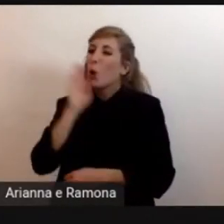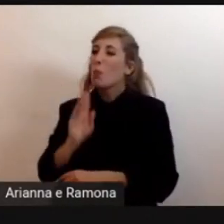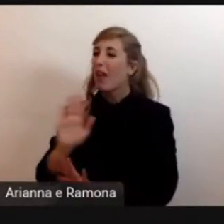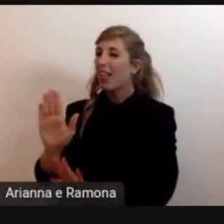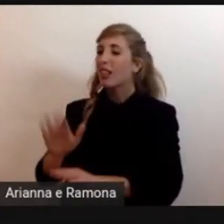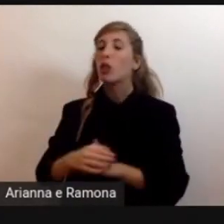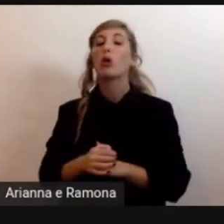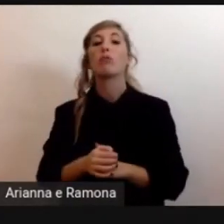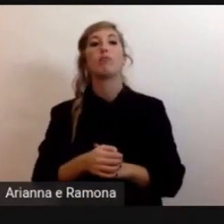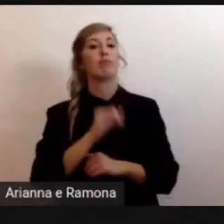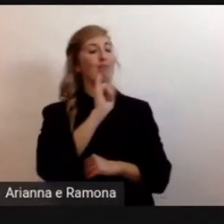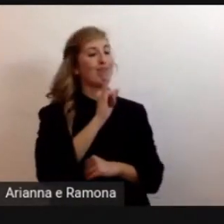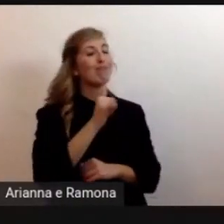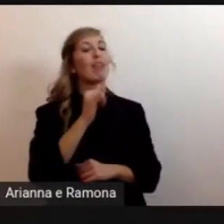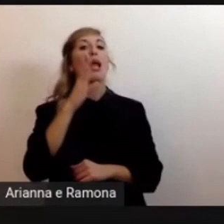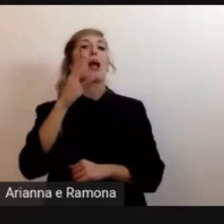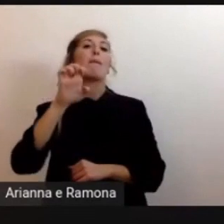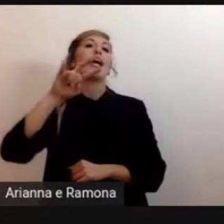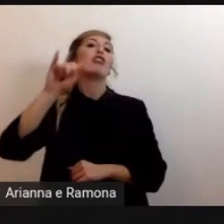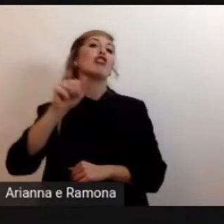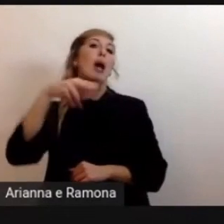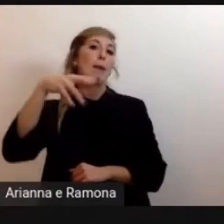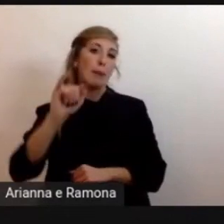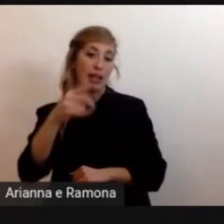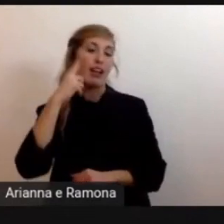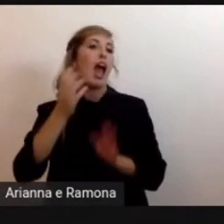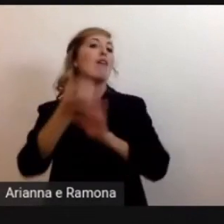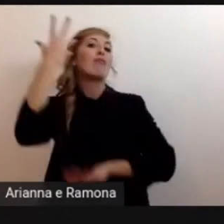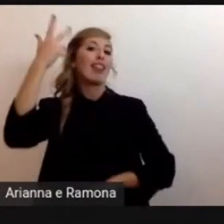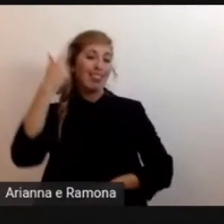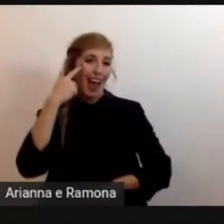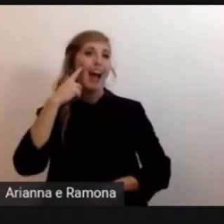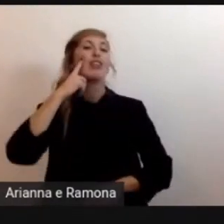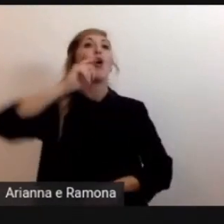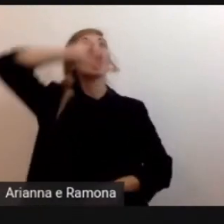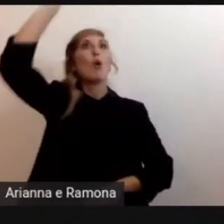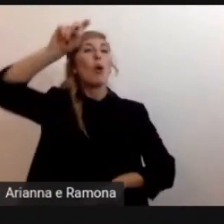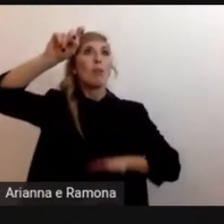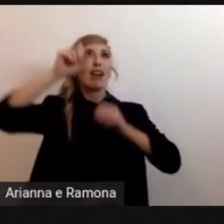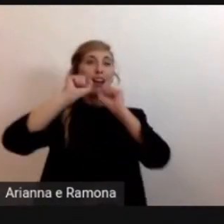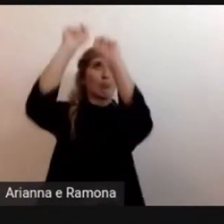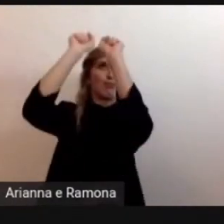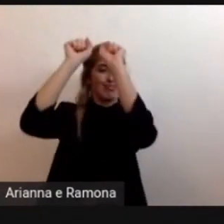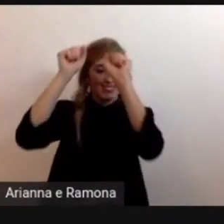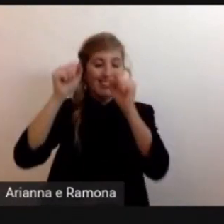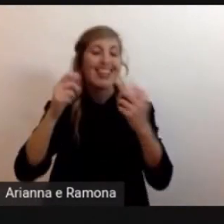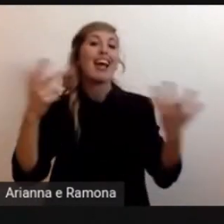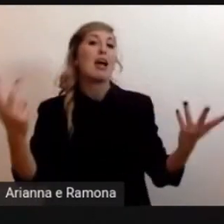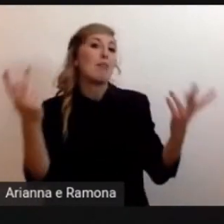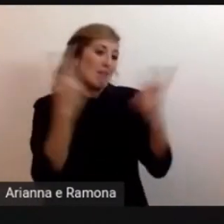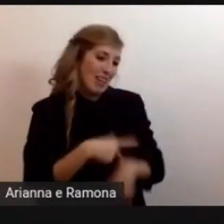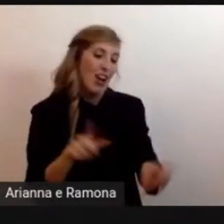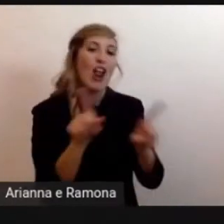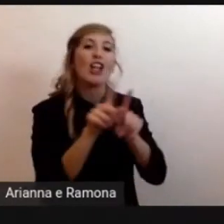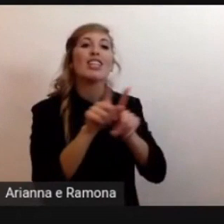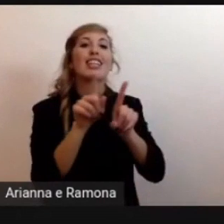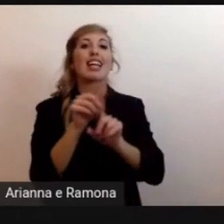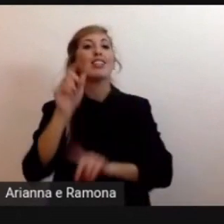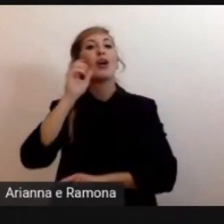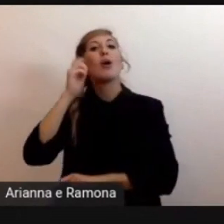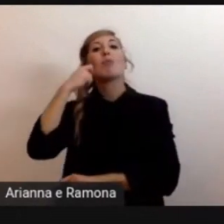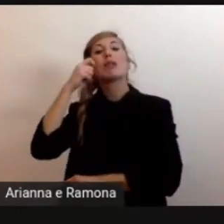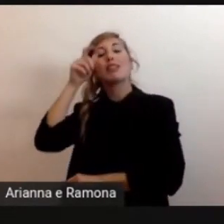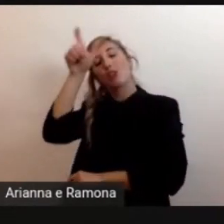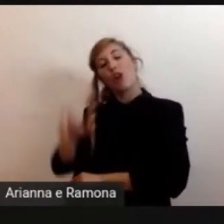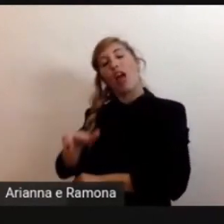parte del neri per diventare il parafulmine è un personaggio è terribile segno che è normalmente